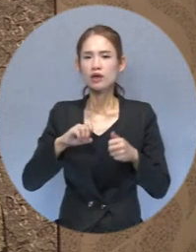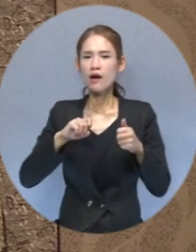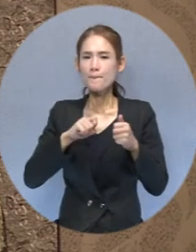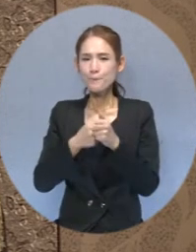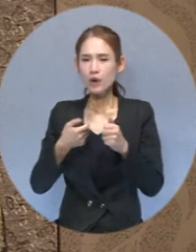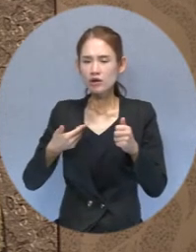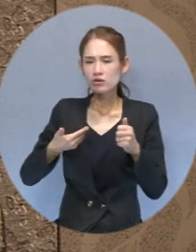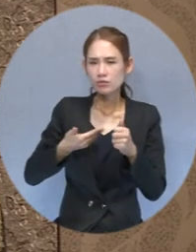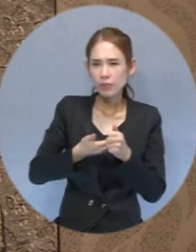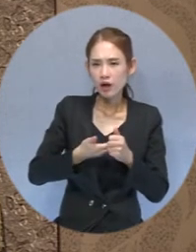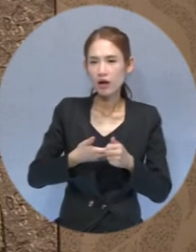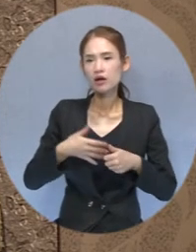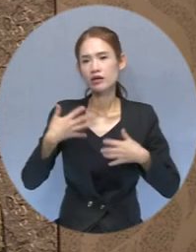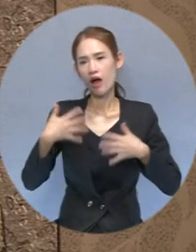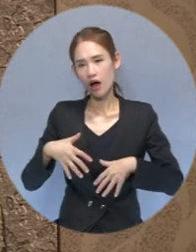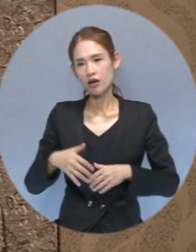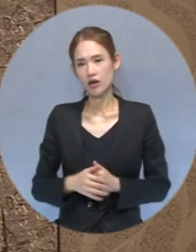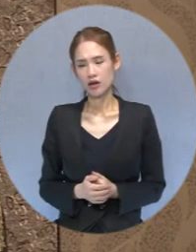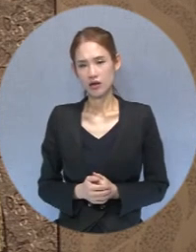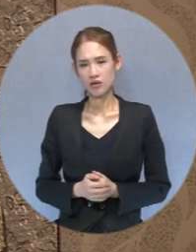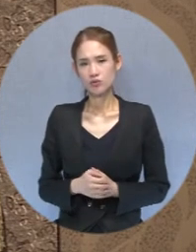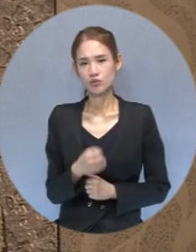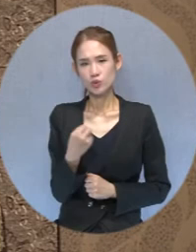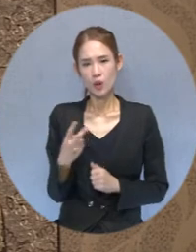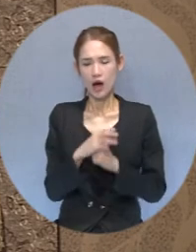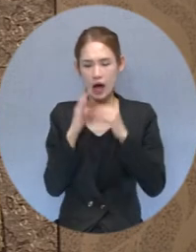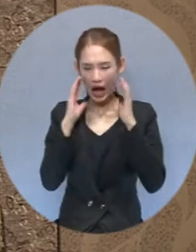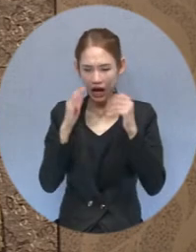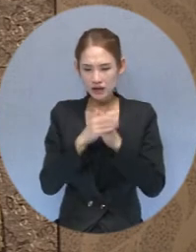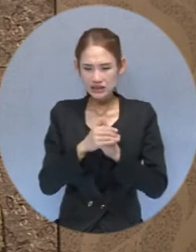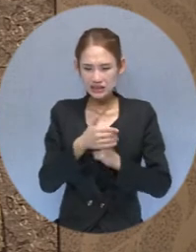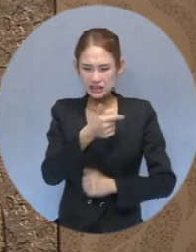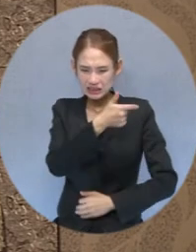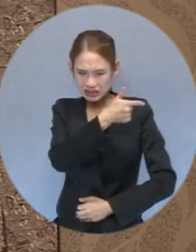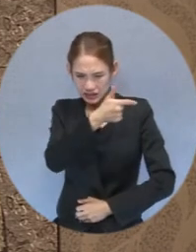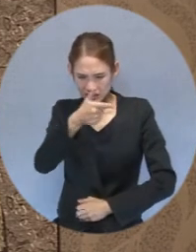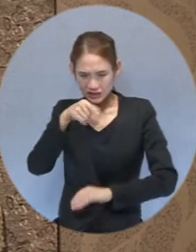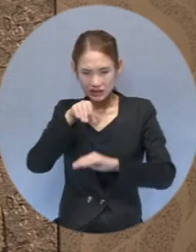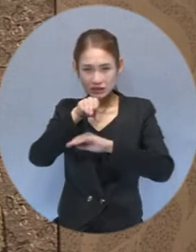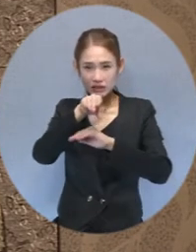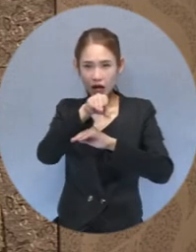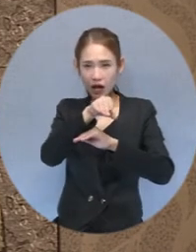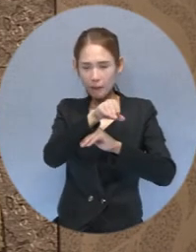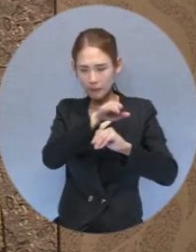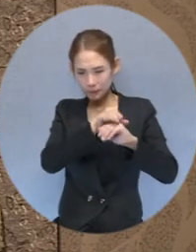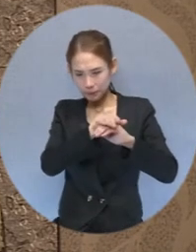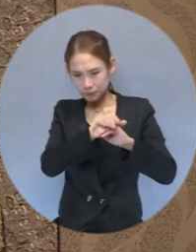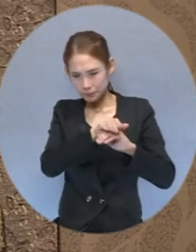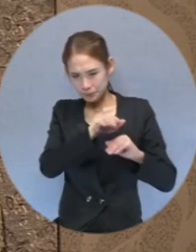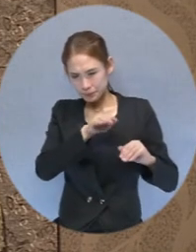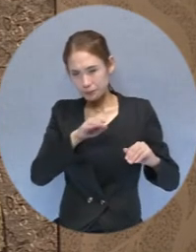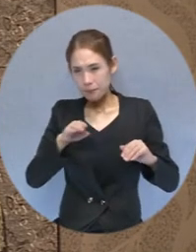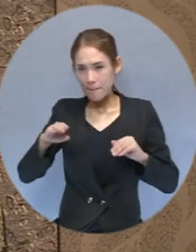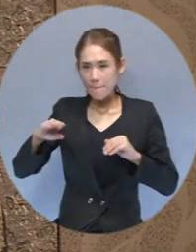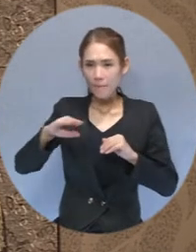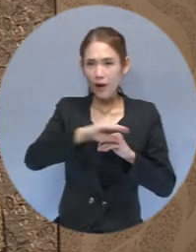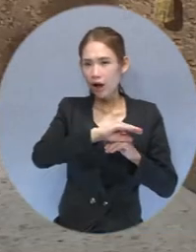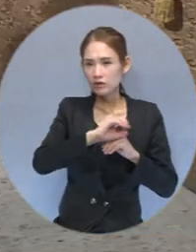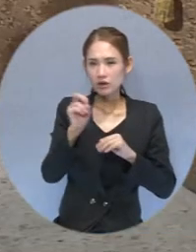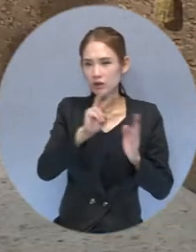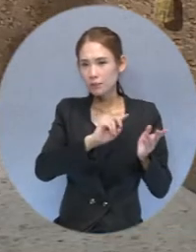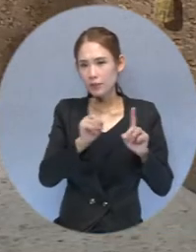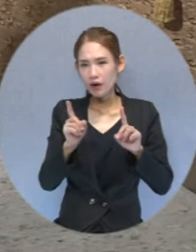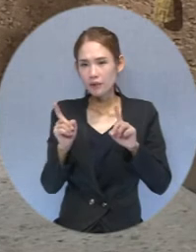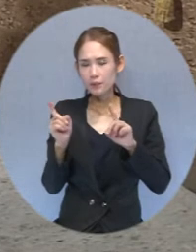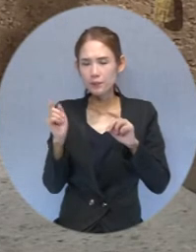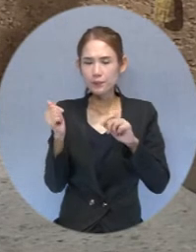아니냐. 아이가 그 큰 차에 치여서 순간 일어났다가 네. 딱 쓰러지고